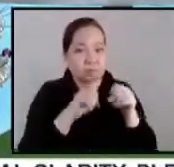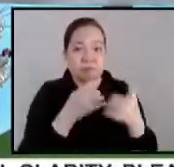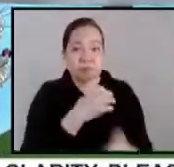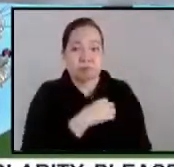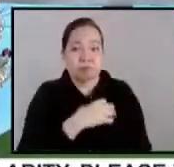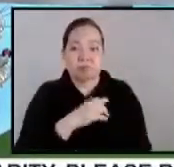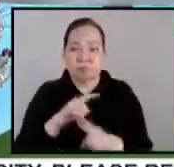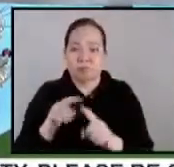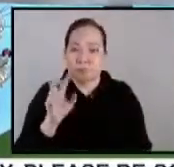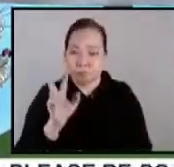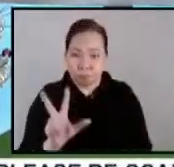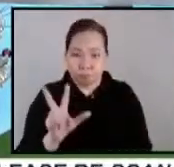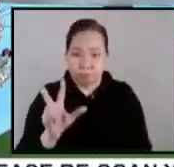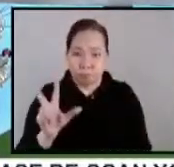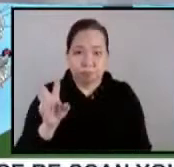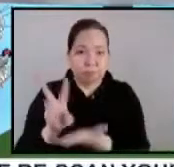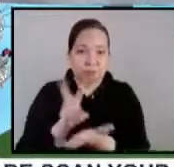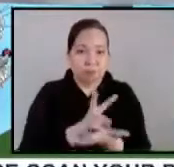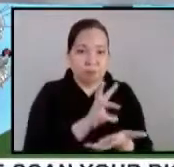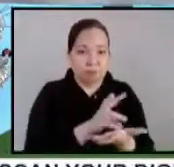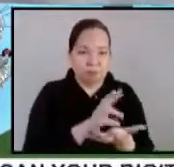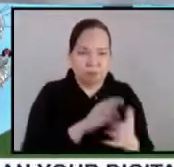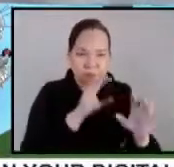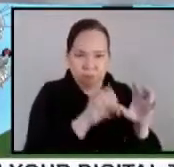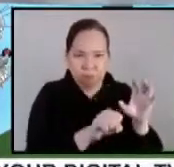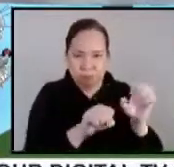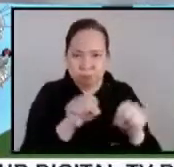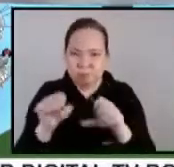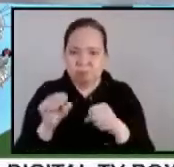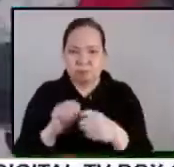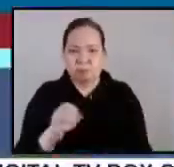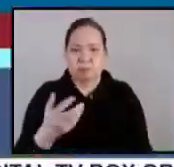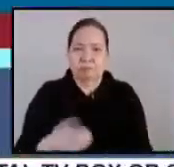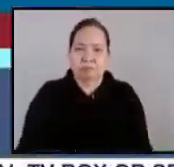na bypass operations. Nagbabalik si Noel Talakay sa report.